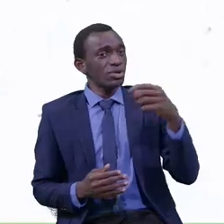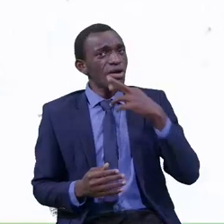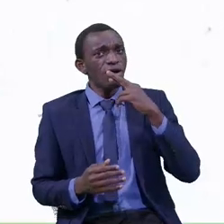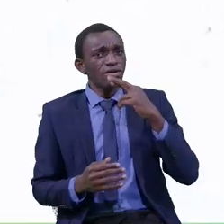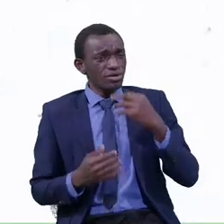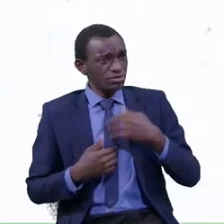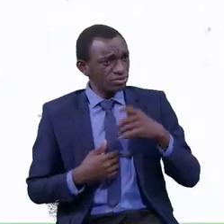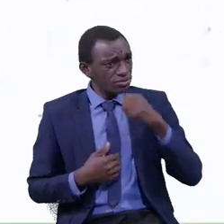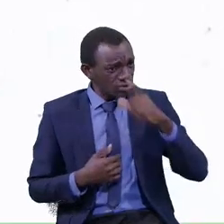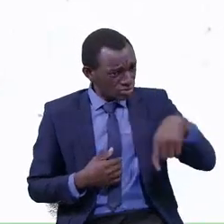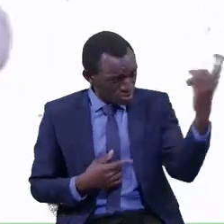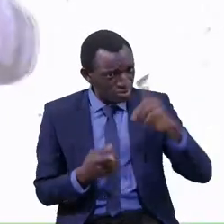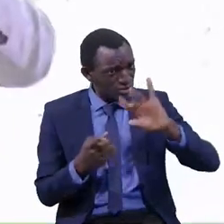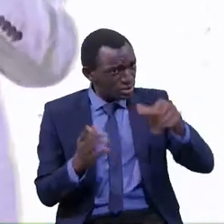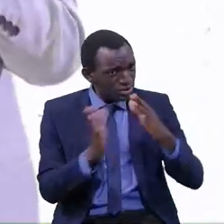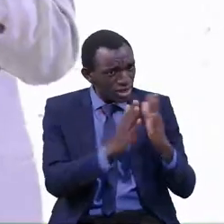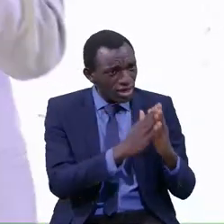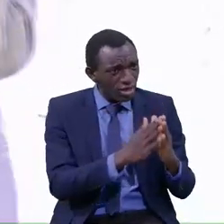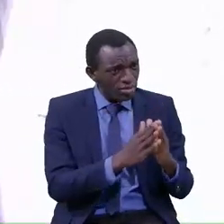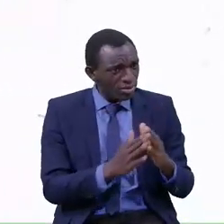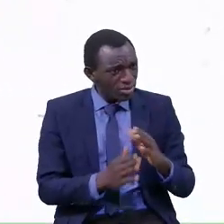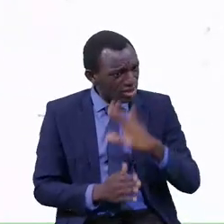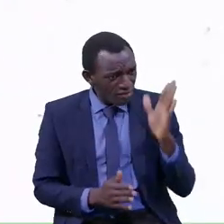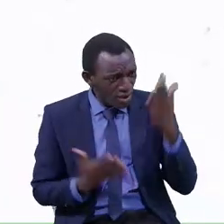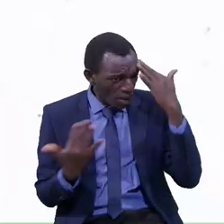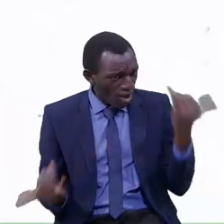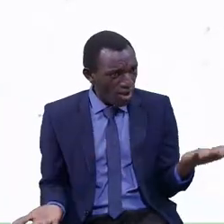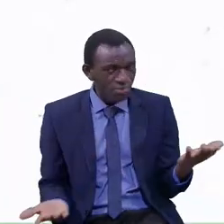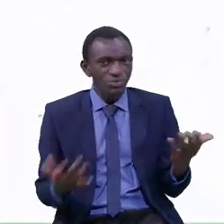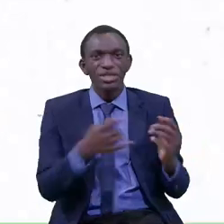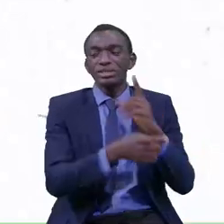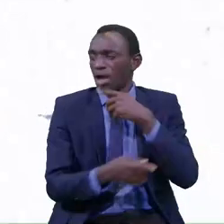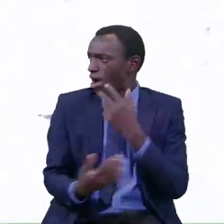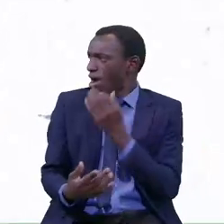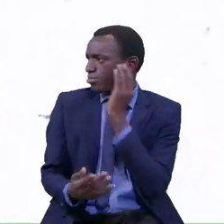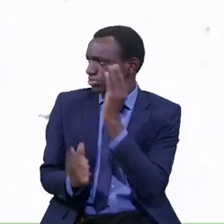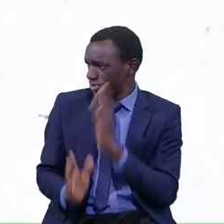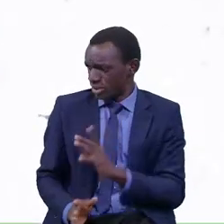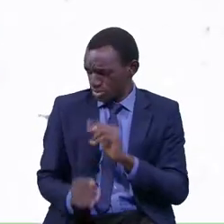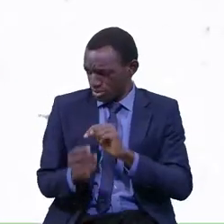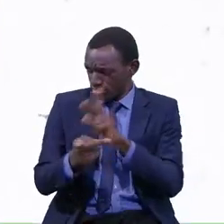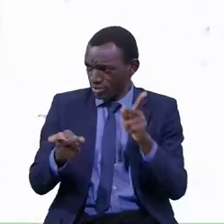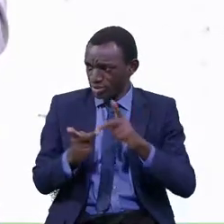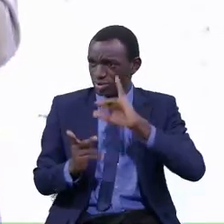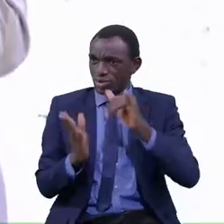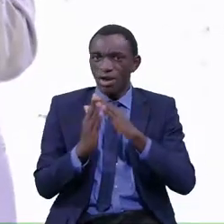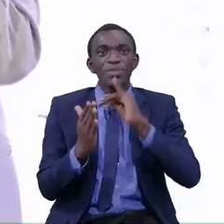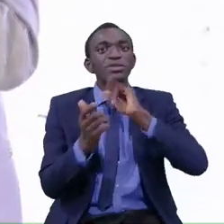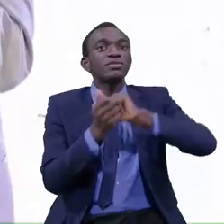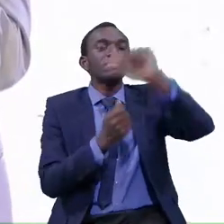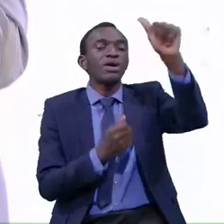pasteur, ce lieu est loin. C'est ce que la Bible dit. Vous êtes loin de